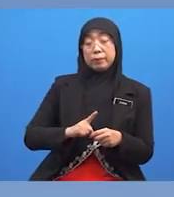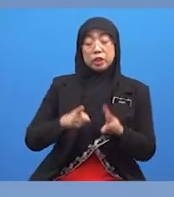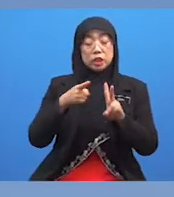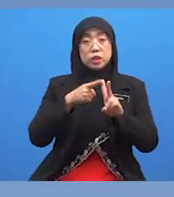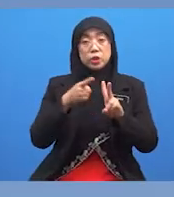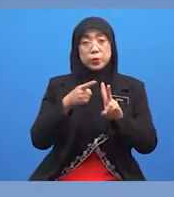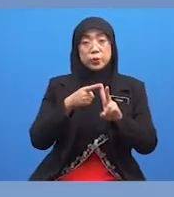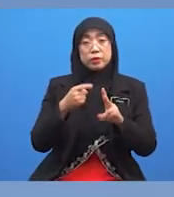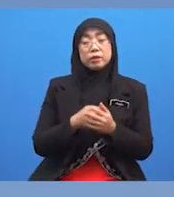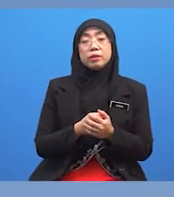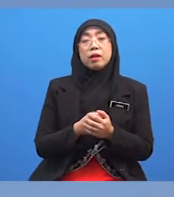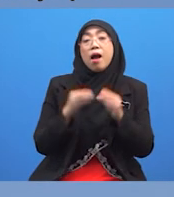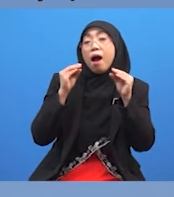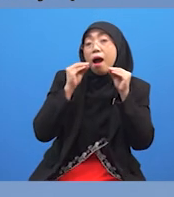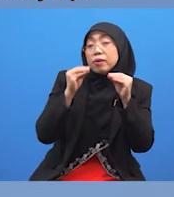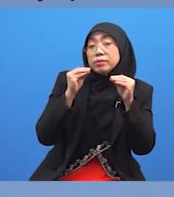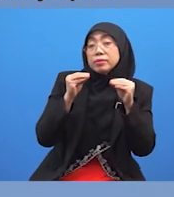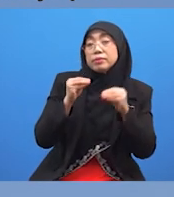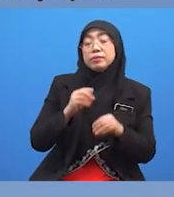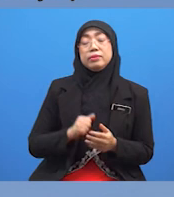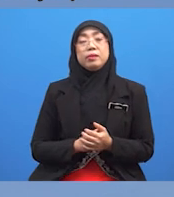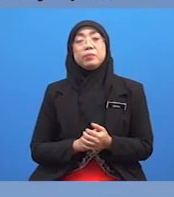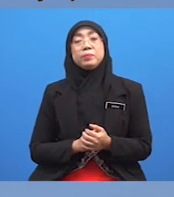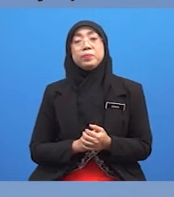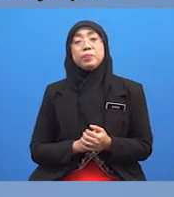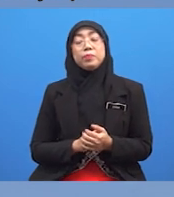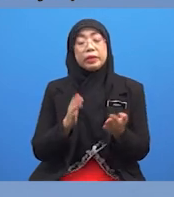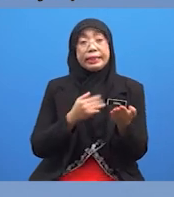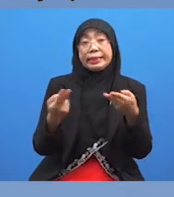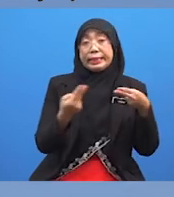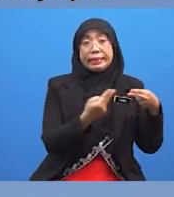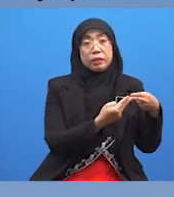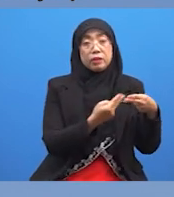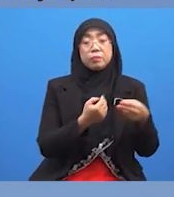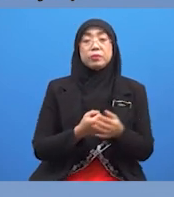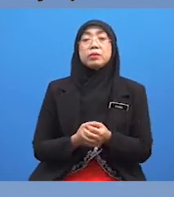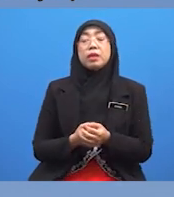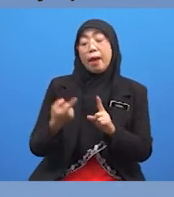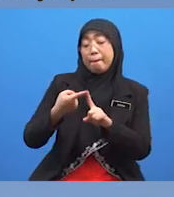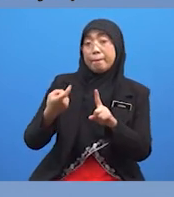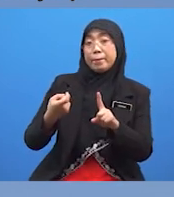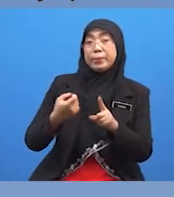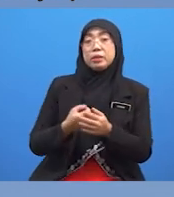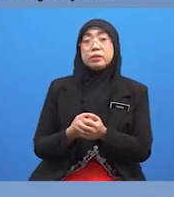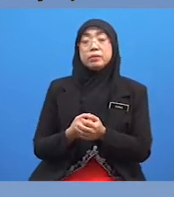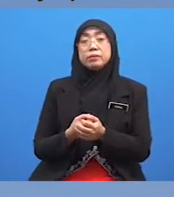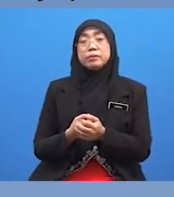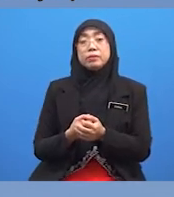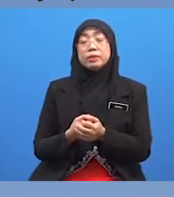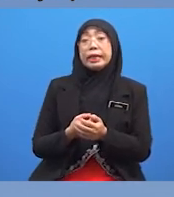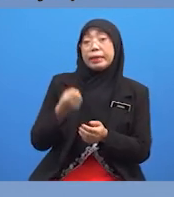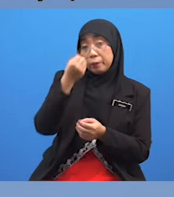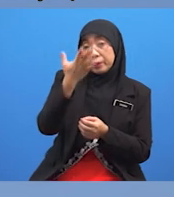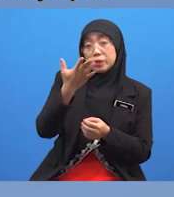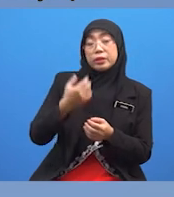mengajar agama. Aspek ini merupakan lanjutan dari aspek belajar agama yang baru sahaja